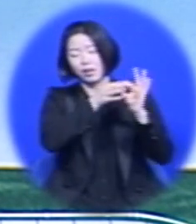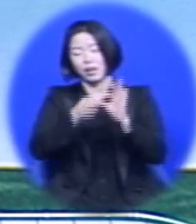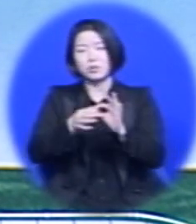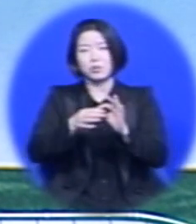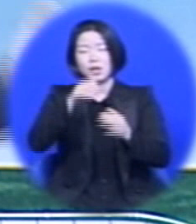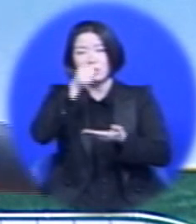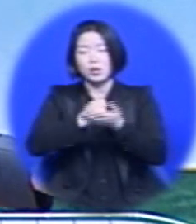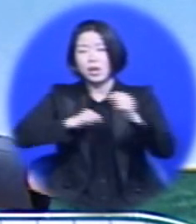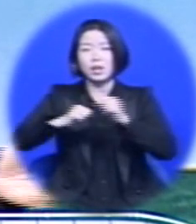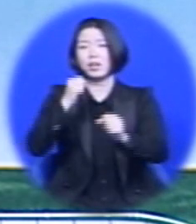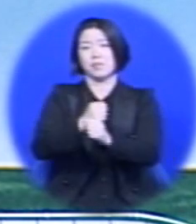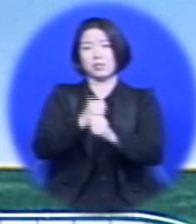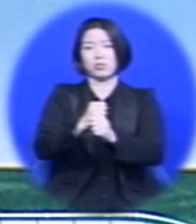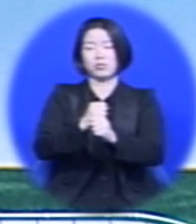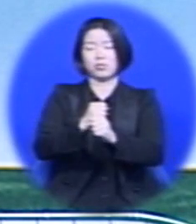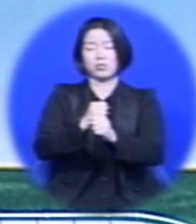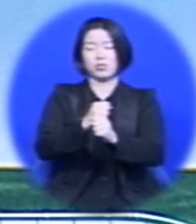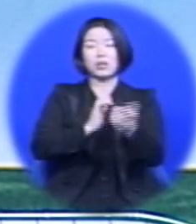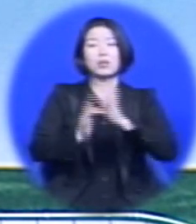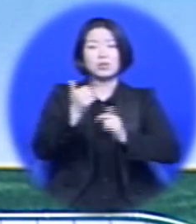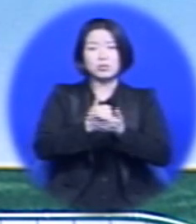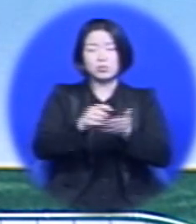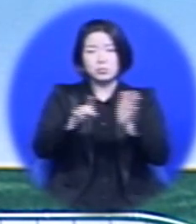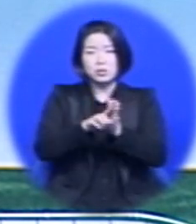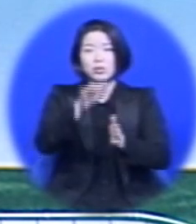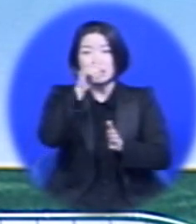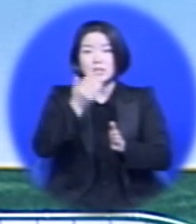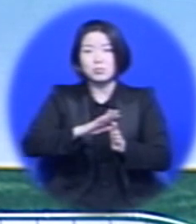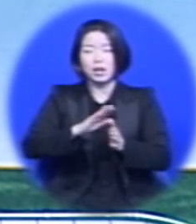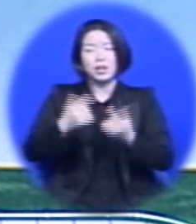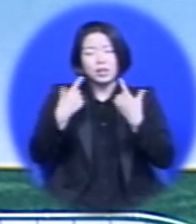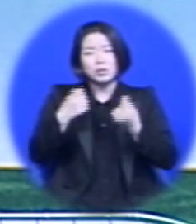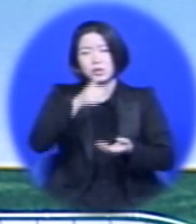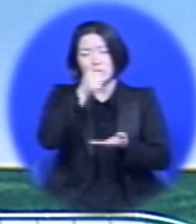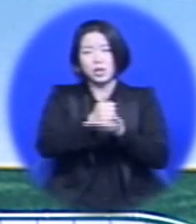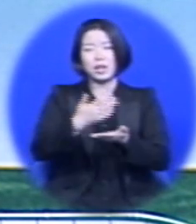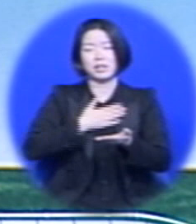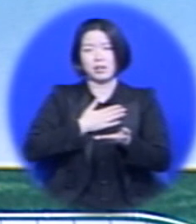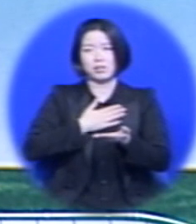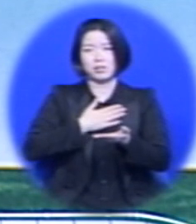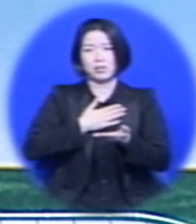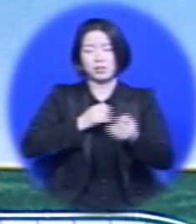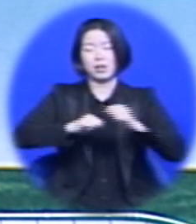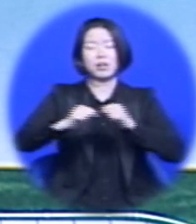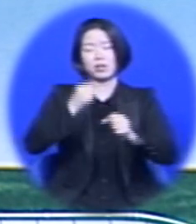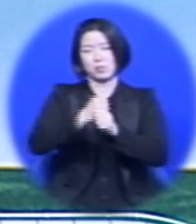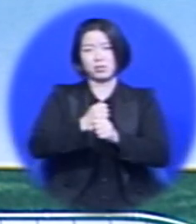만드는 겁니다 예수를 믿었는데 여전히 죄가 나를 계속 죄를 짓게 만드는 겁니다